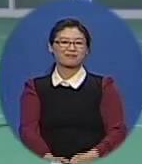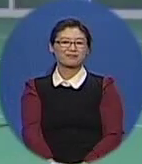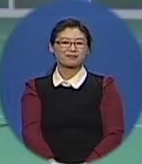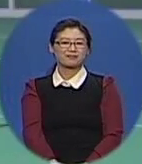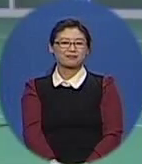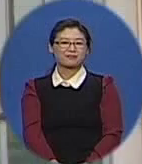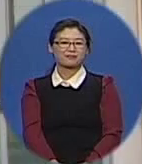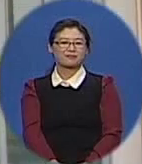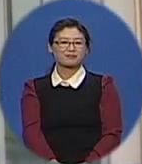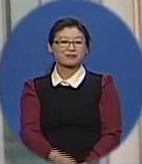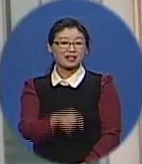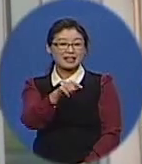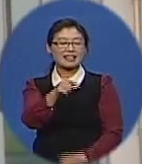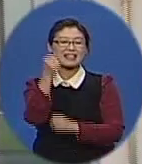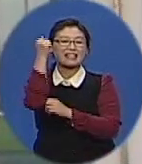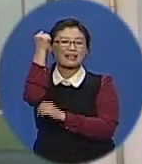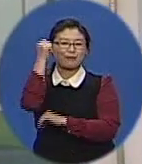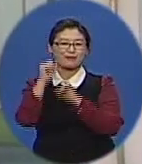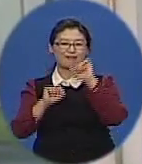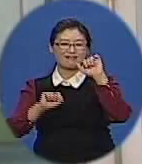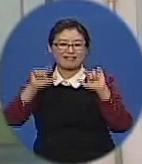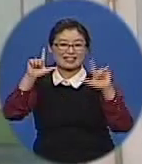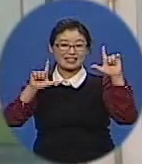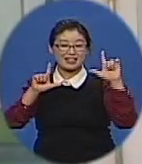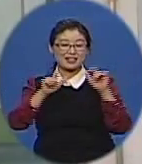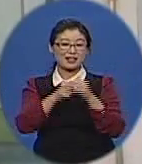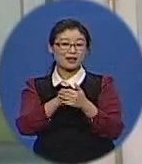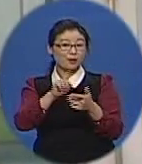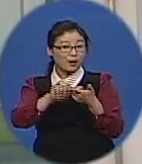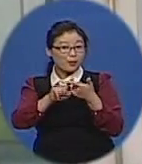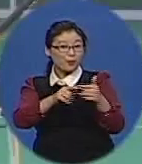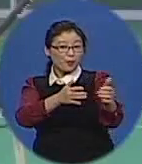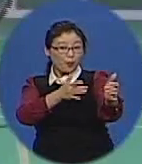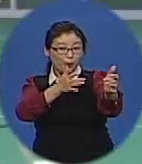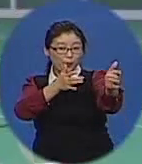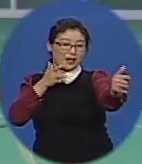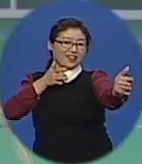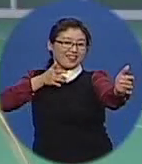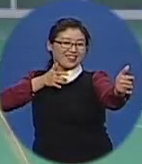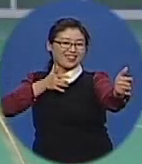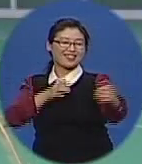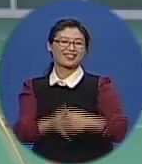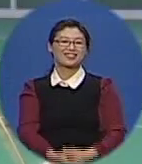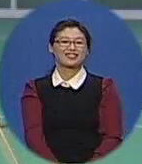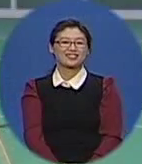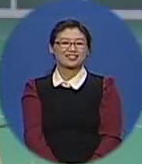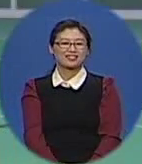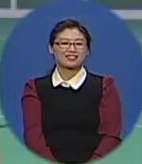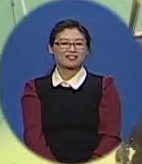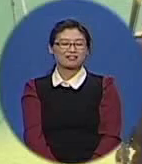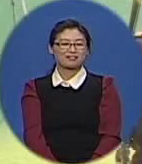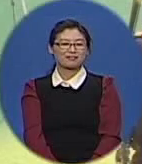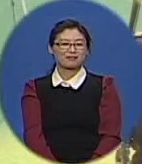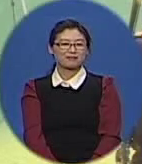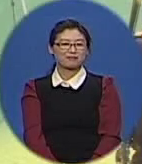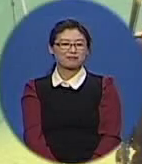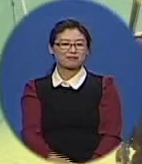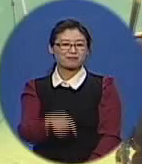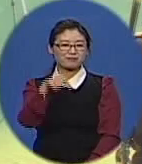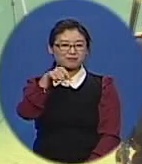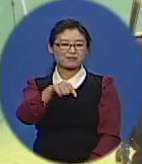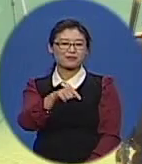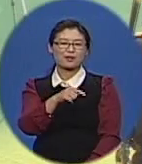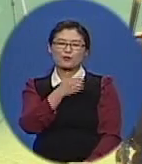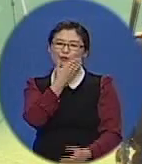예, 이 상태입니다. 이 상태입니까? 예, 이 상태입니다. 네. 쏘면 돼요, 이렇게 해서. 예. 뽕. 오. 자. 어떻게 끼운 겁니까? 자, 여기서